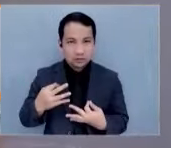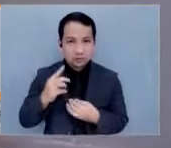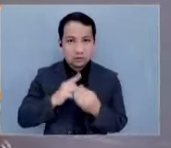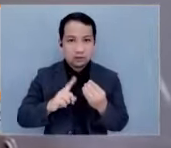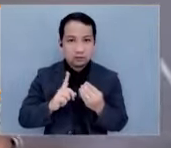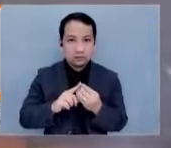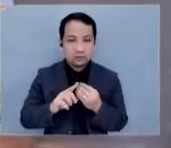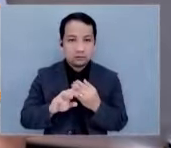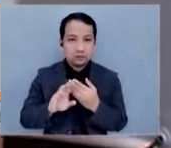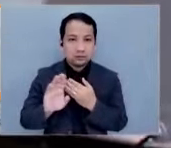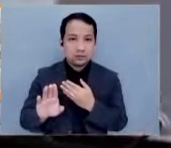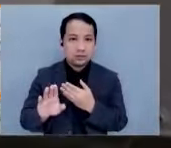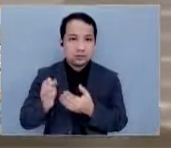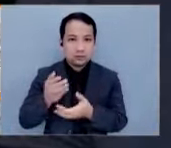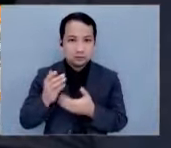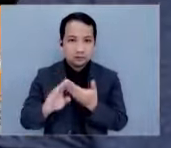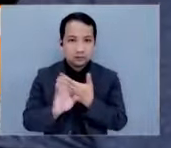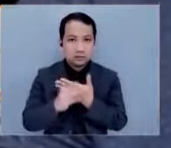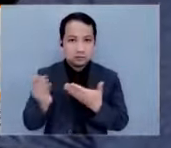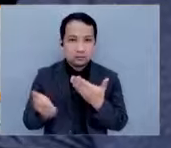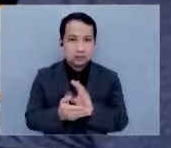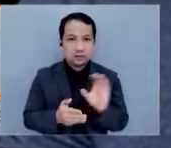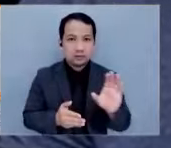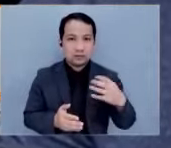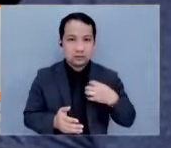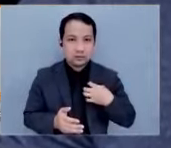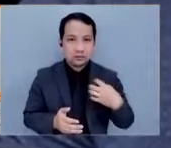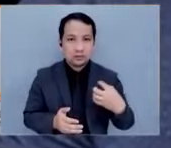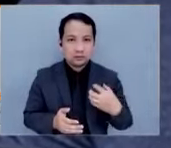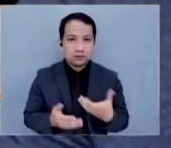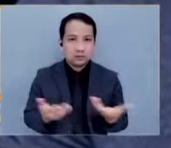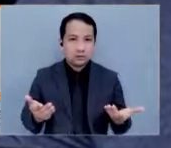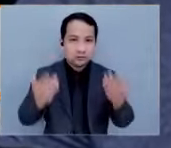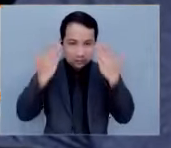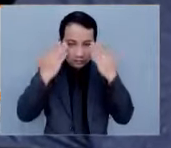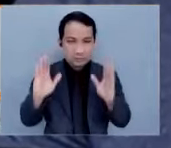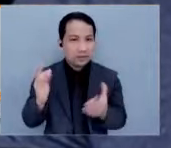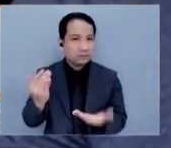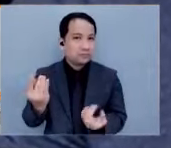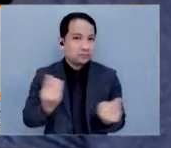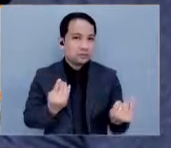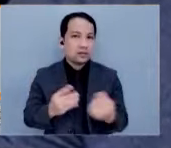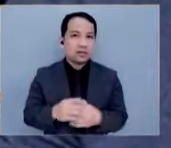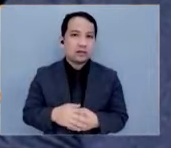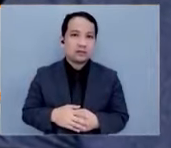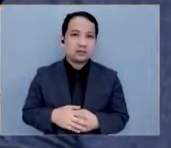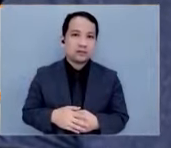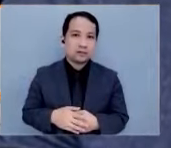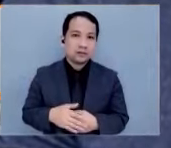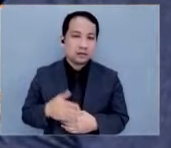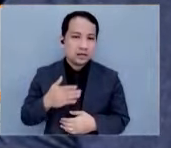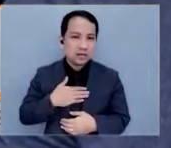ng kaso laban sa mga pulis. May konti pong galit. Dahil alam po namin na